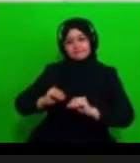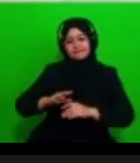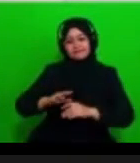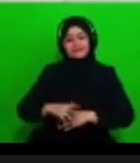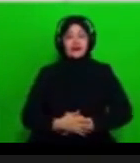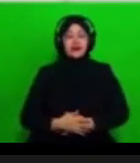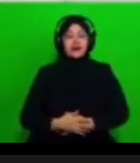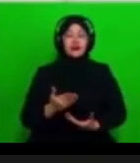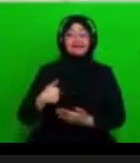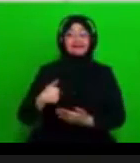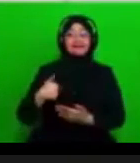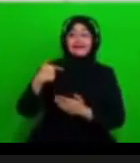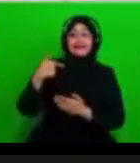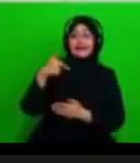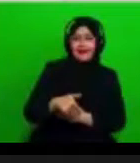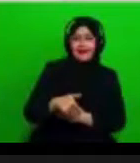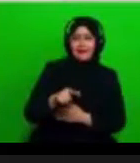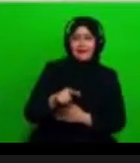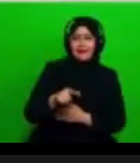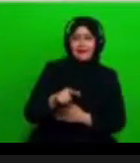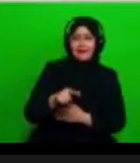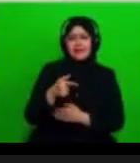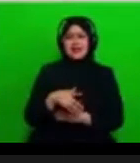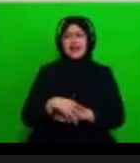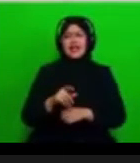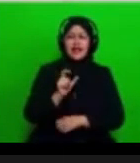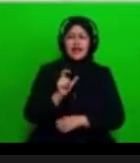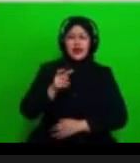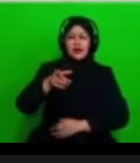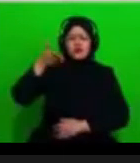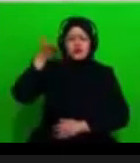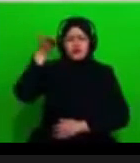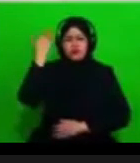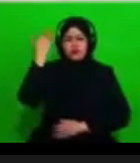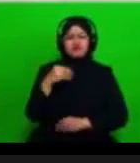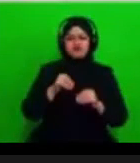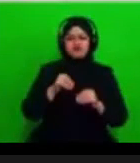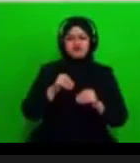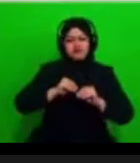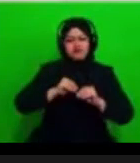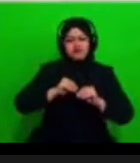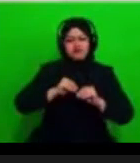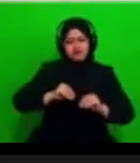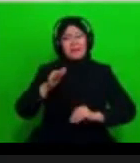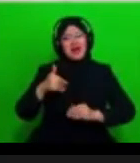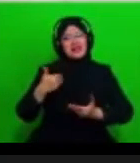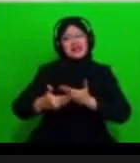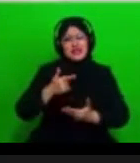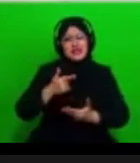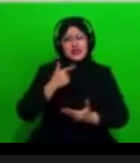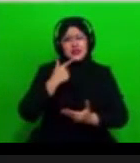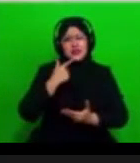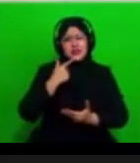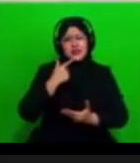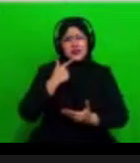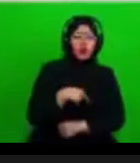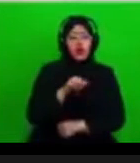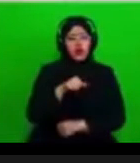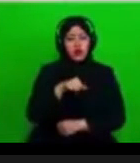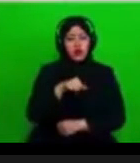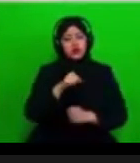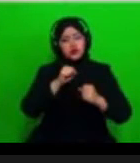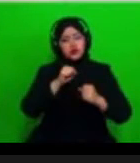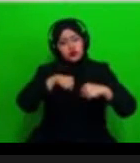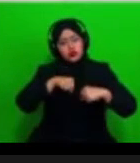setuju dan menuruti semua kemauan kita. Anak-anak tidak diberi kesempatan untuk bertanya atau